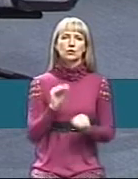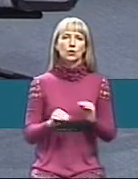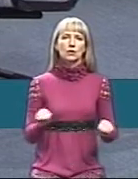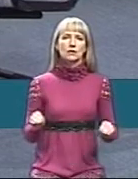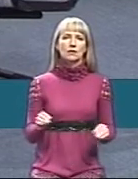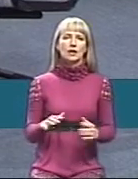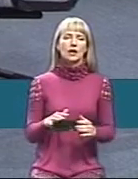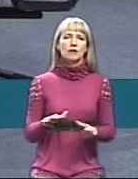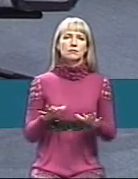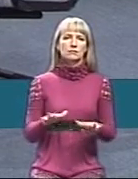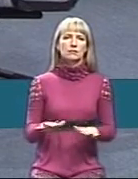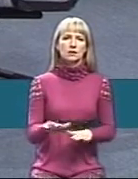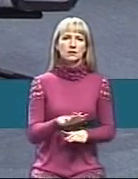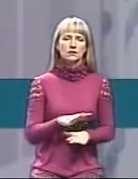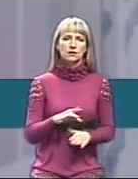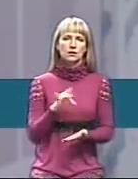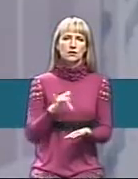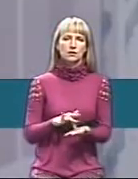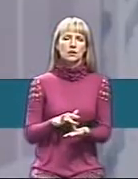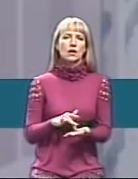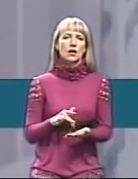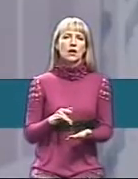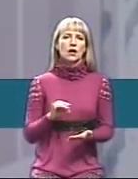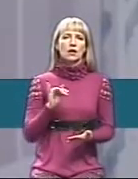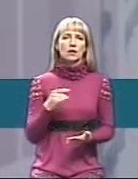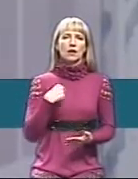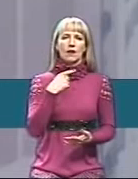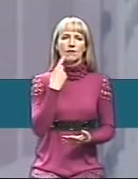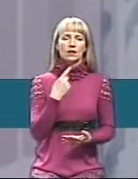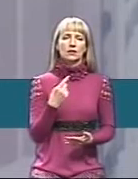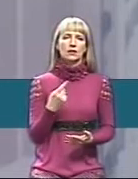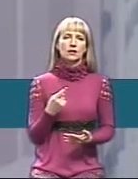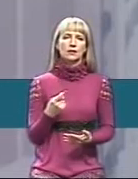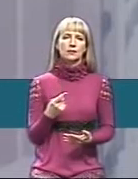благоустройстве на населенных пунктах. Я уже об этом говорила. Поэтому